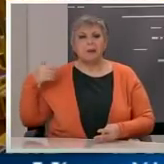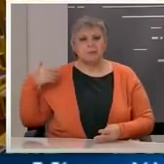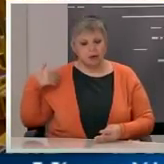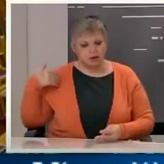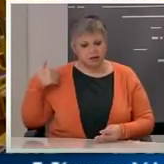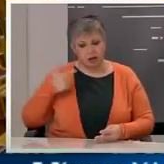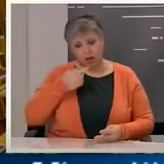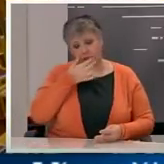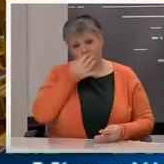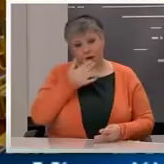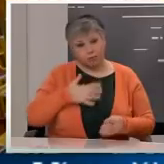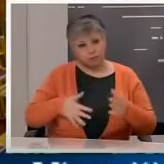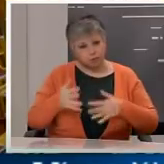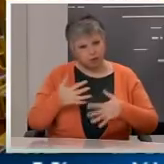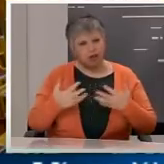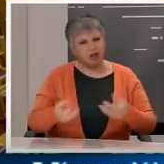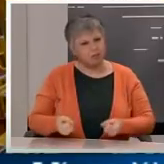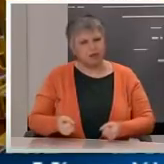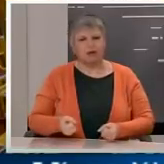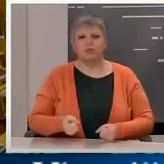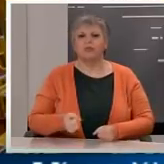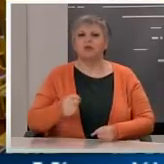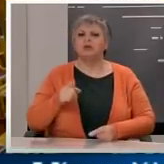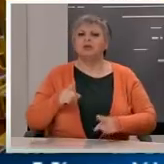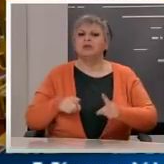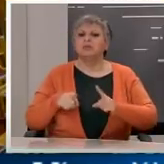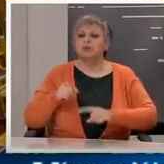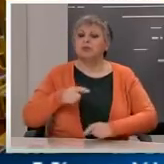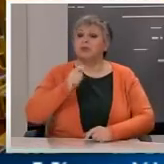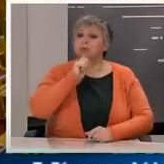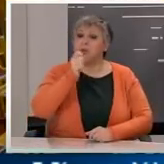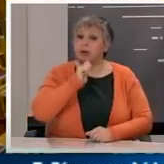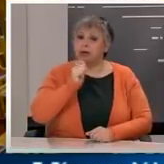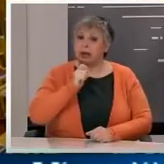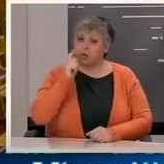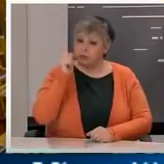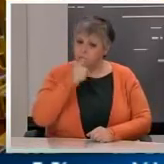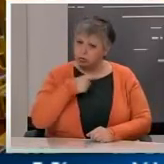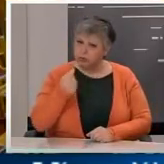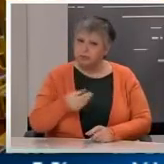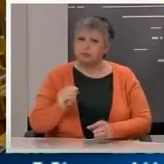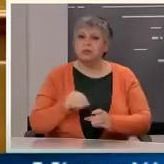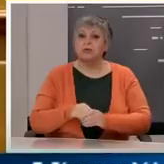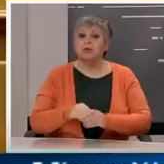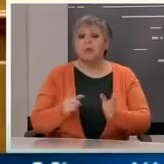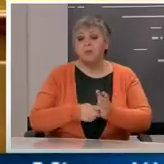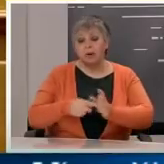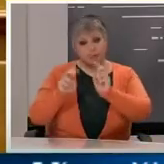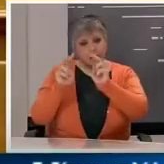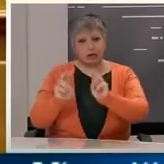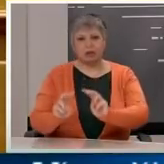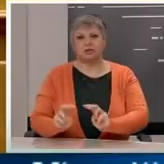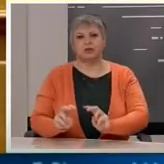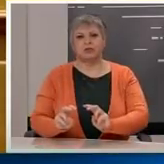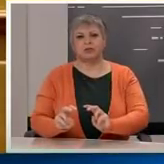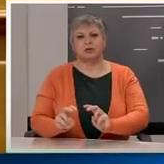σκάνδαλο, υπάρχουν προφανώς και εμπλοκές πολιτικών που πρέπει να διερευνηθούν, αλλά